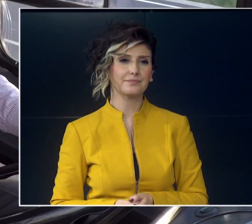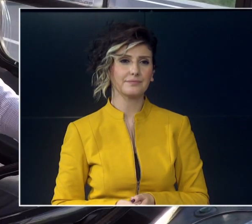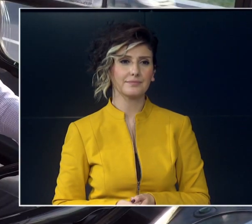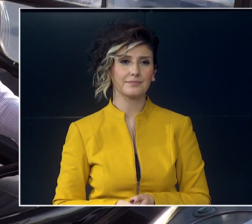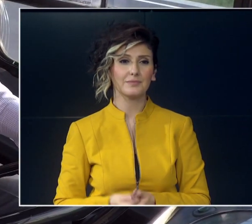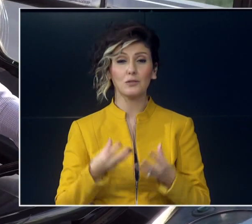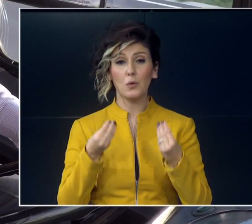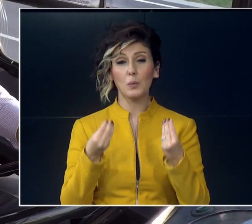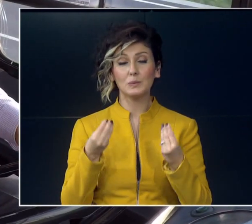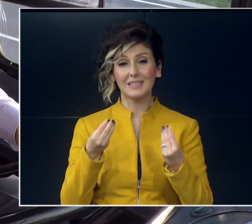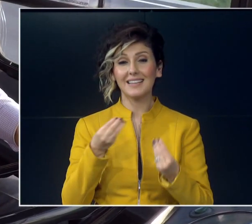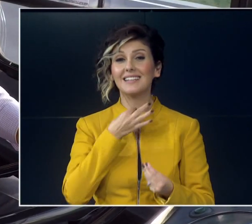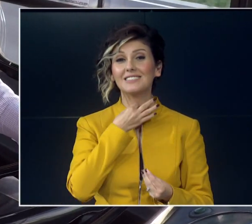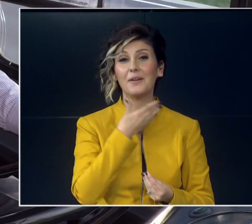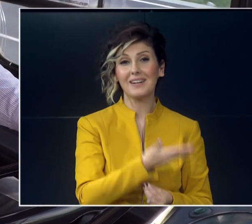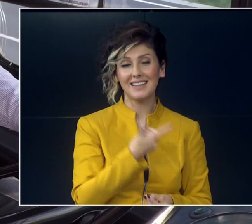Çok güzel, teşekkür ederim.